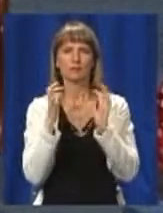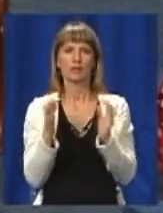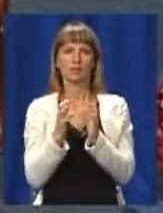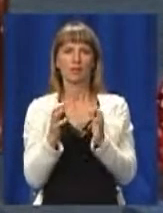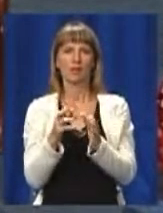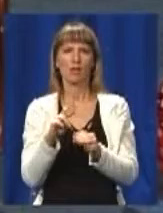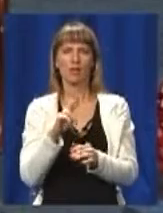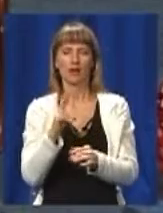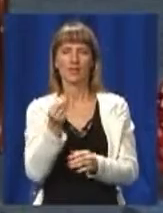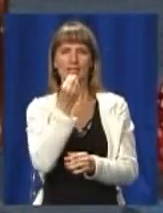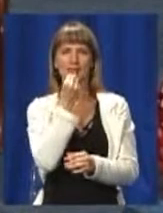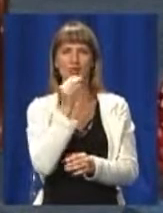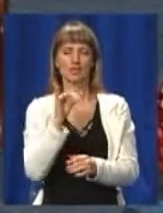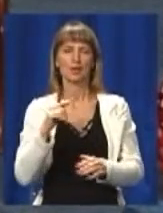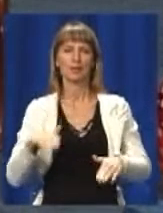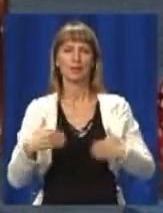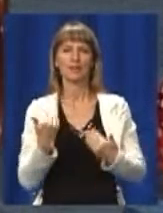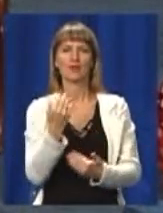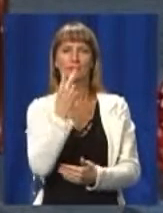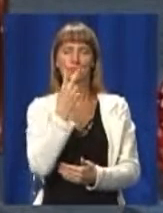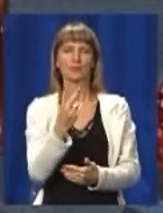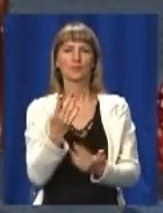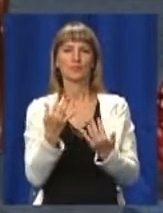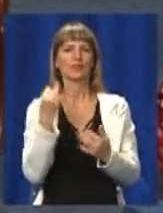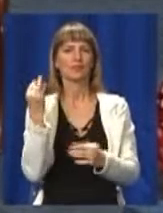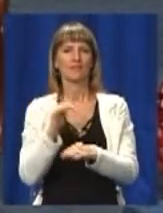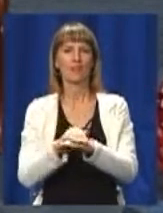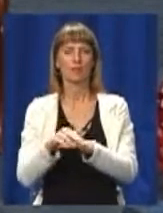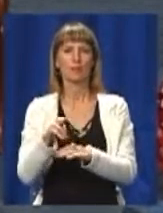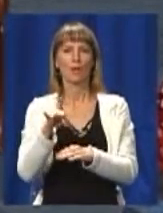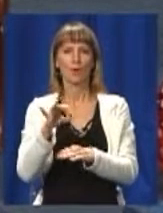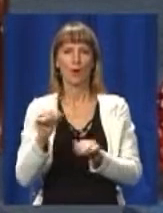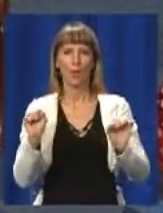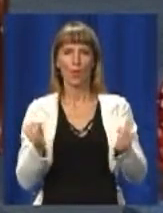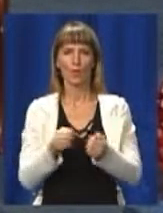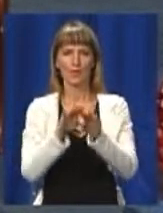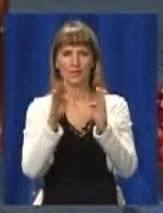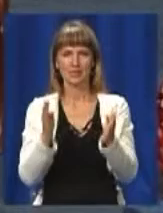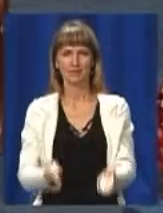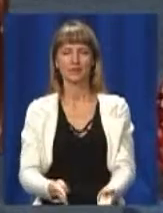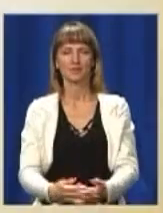інше, як їжа. І я пропоную вам переглянути декілька цікавих фактів про холодильники.